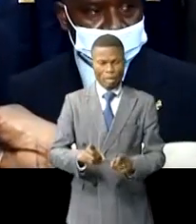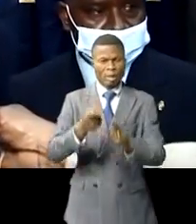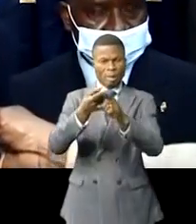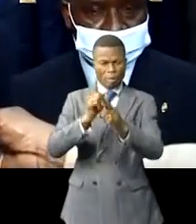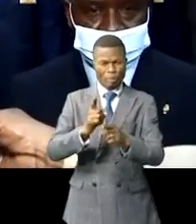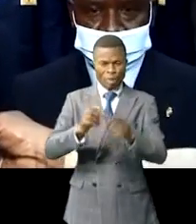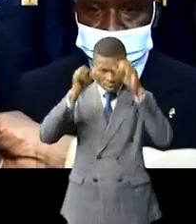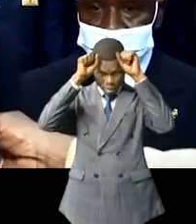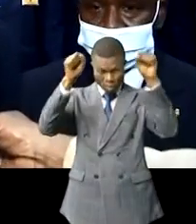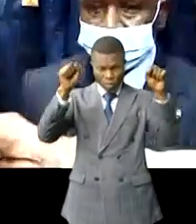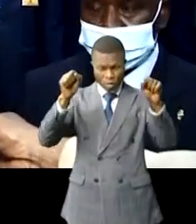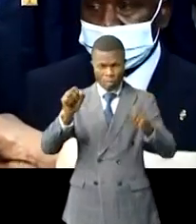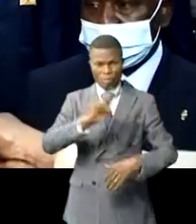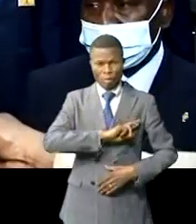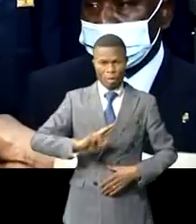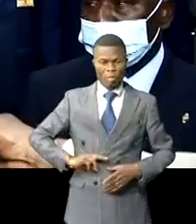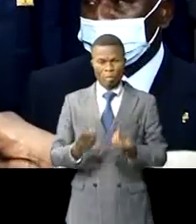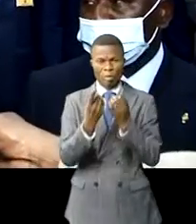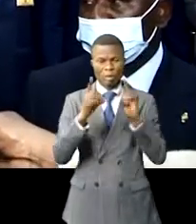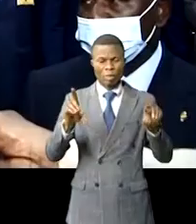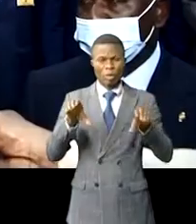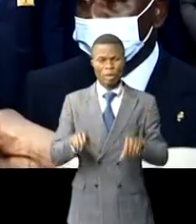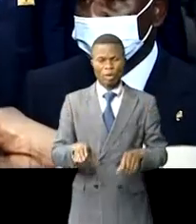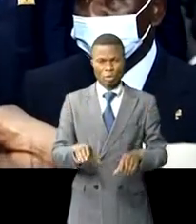Président de la République démocratique du Congo.